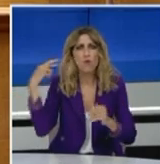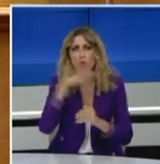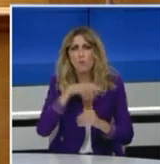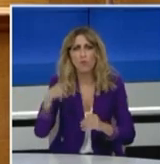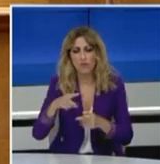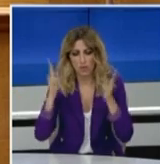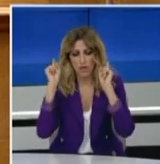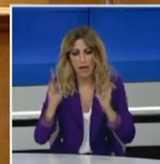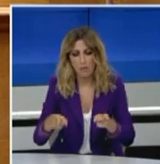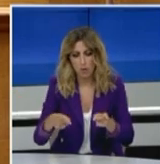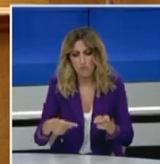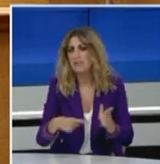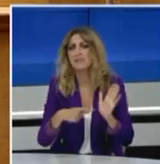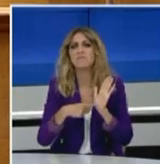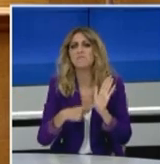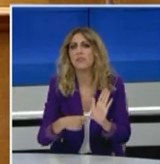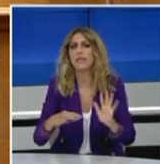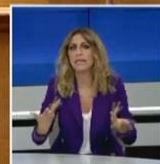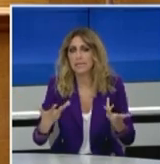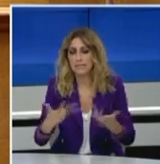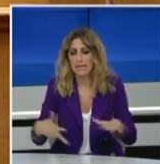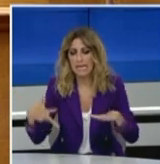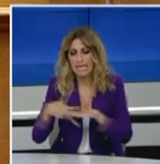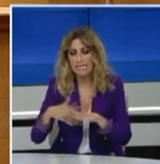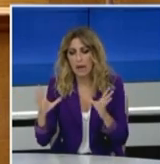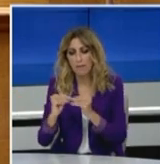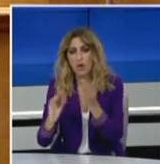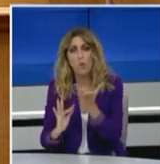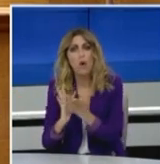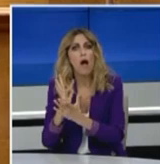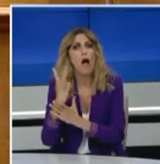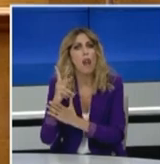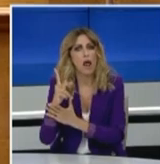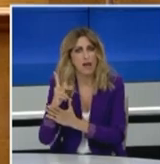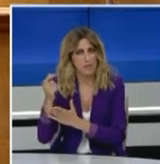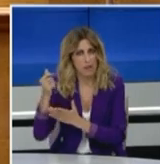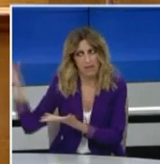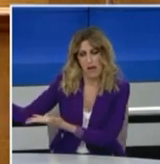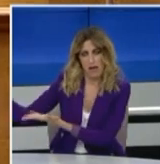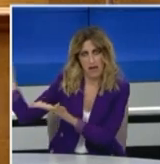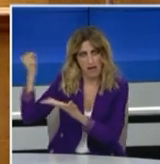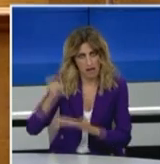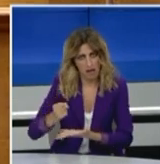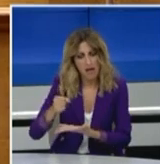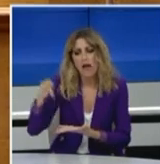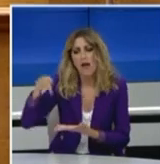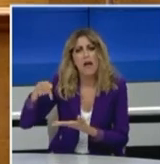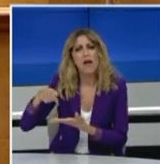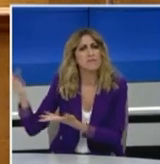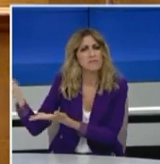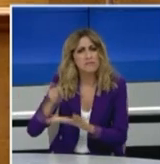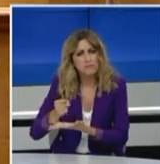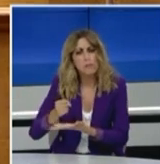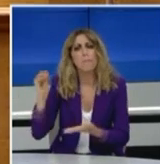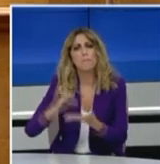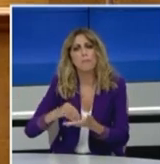Ταμείου Ανάκαμψης που περιέχει από τη μία νέους όρους και μέτρα σε βάρος των εργαζομένων και από την